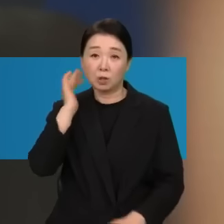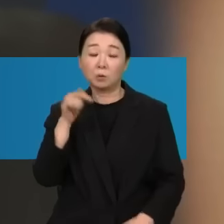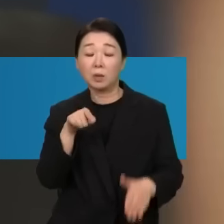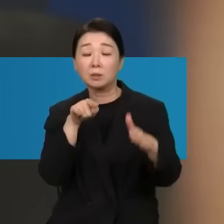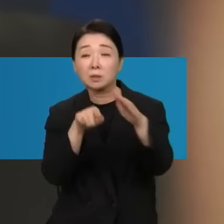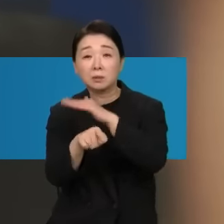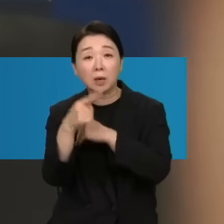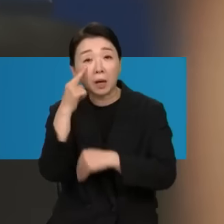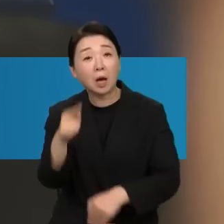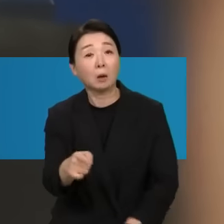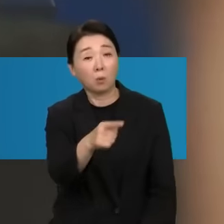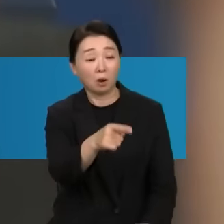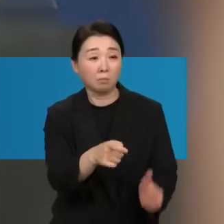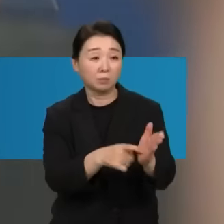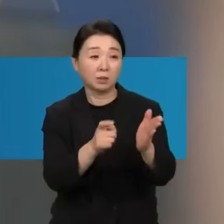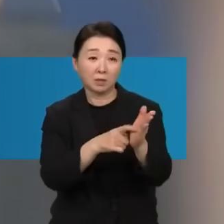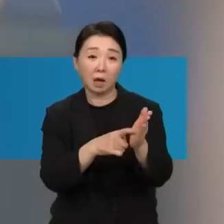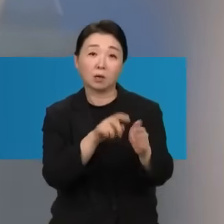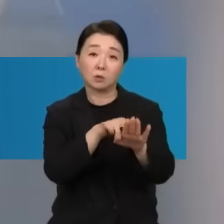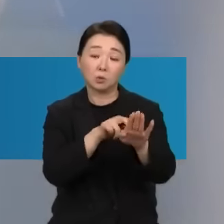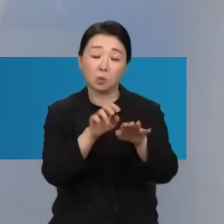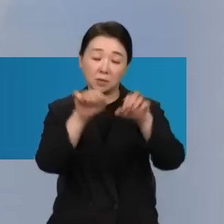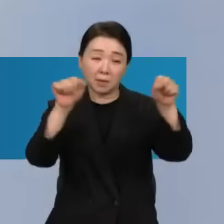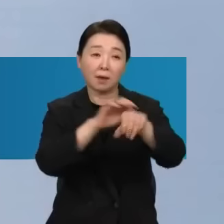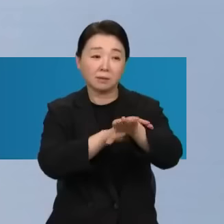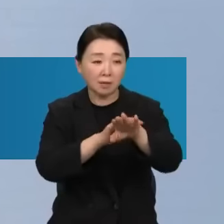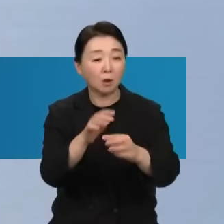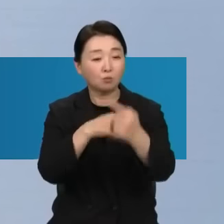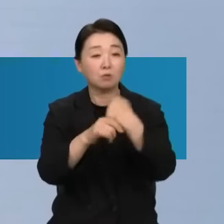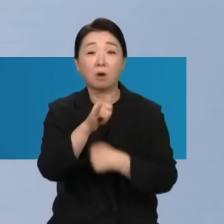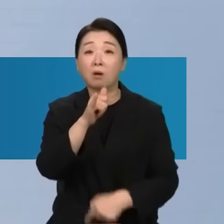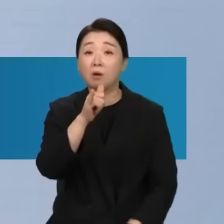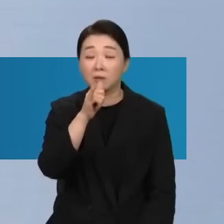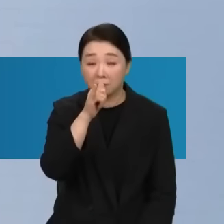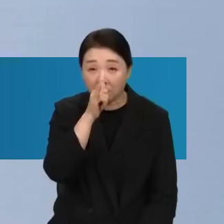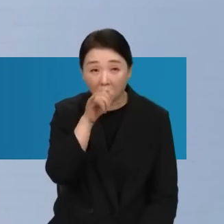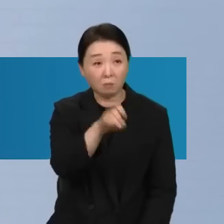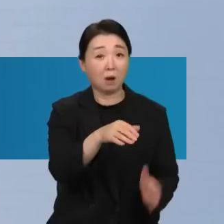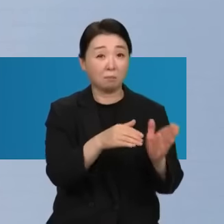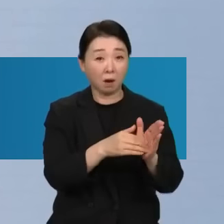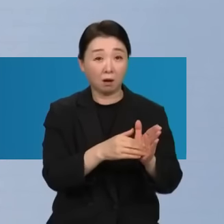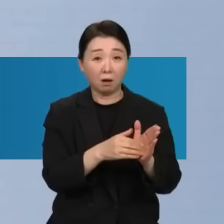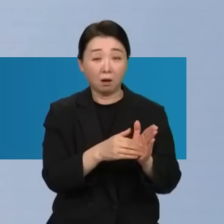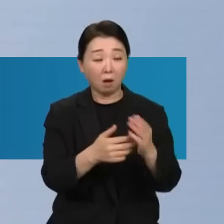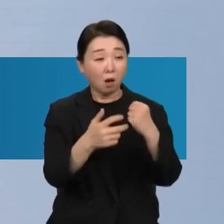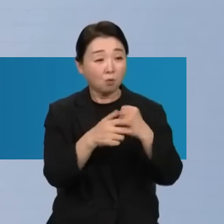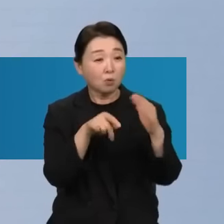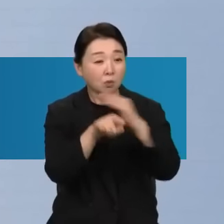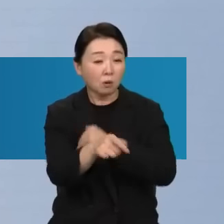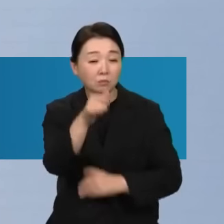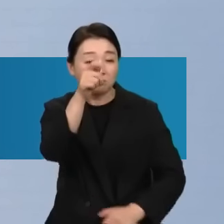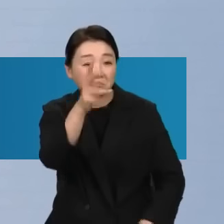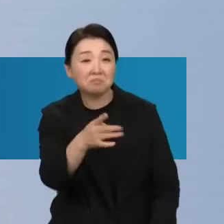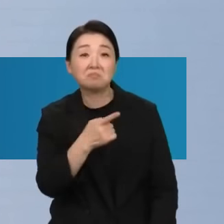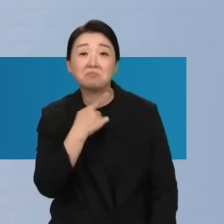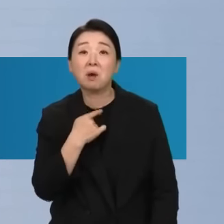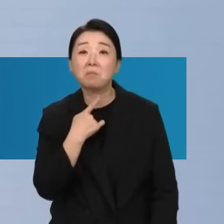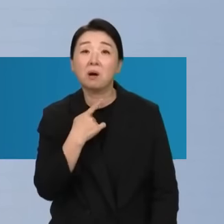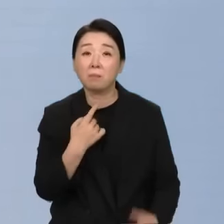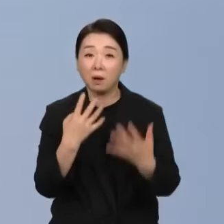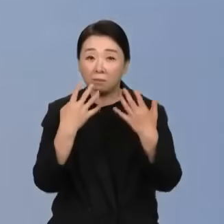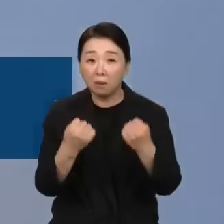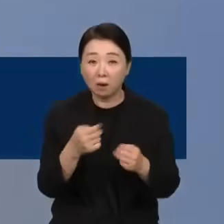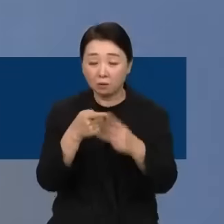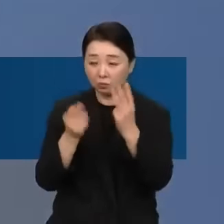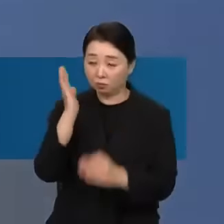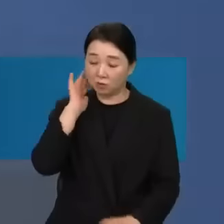가보라며 비상 진료 체계가 잘 가동되고 있다고 했습니다 자신은 의료 현장을 많이가 봤다고도 했는데 윤